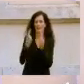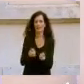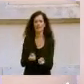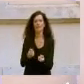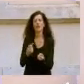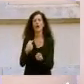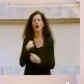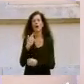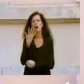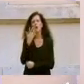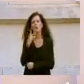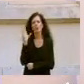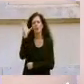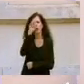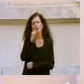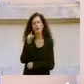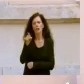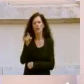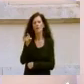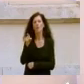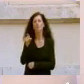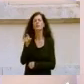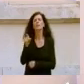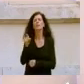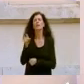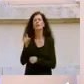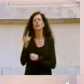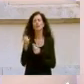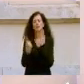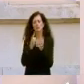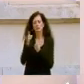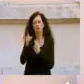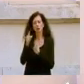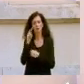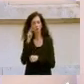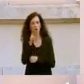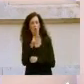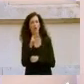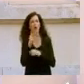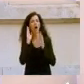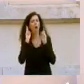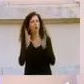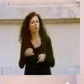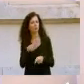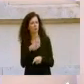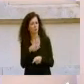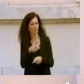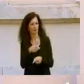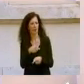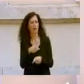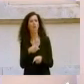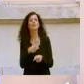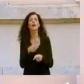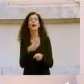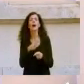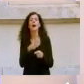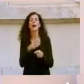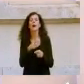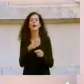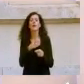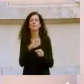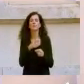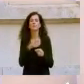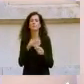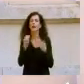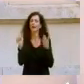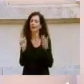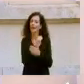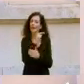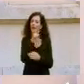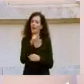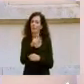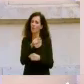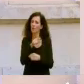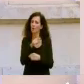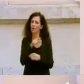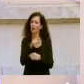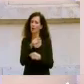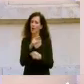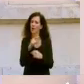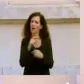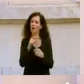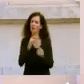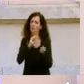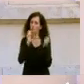la sua posizione rispetto ad autostrada se è la revoca è ancora una delle opzioni in campo oppure se è